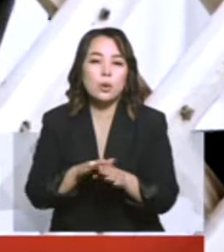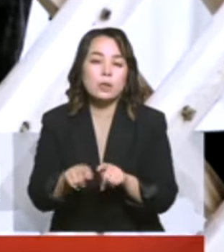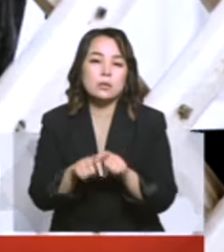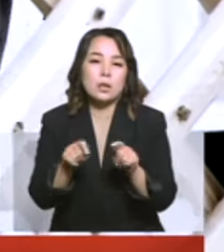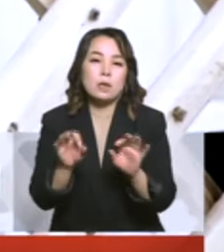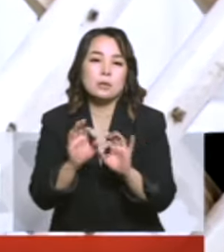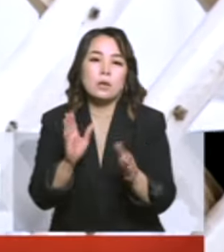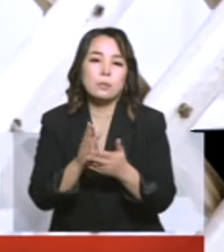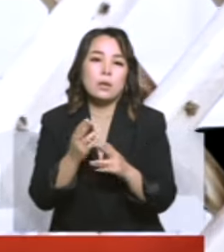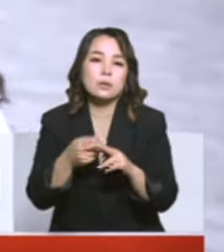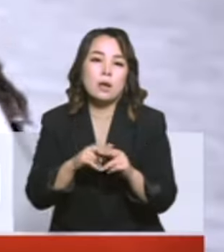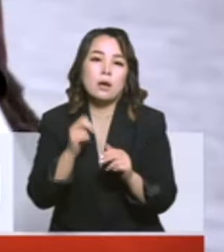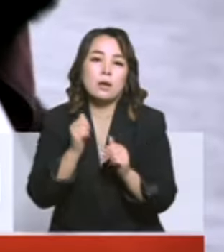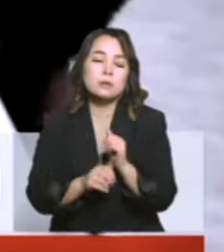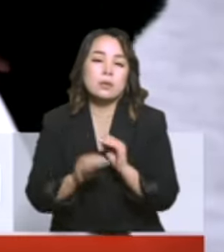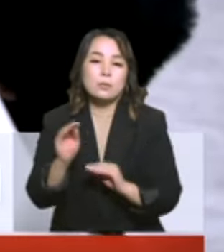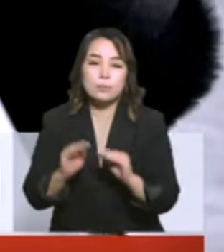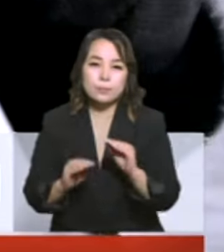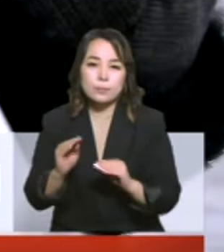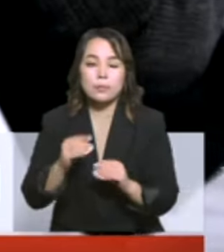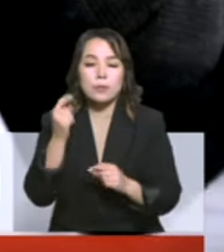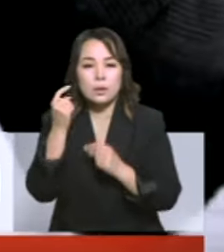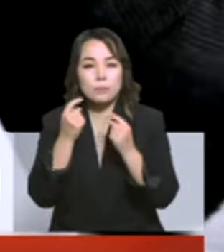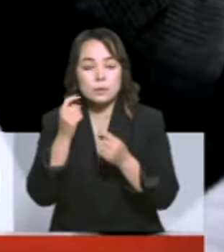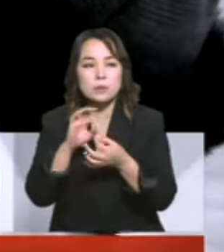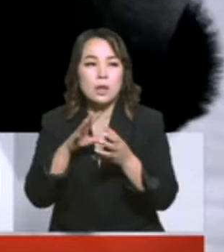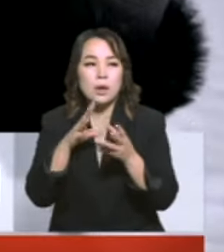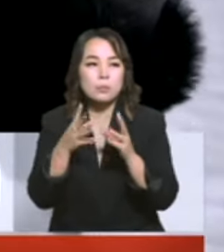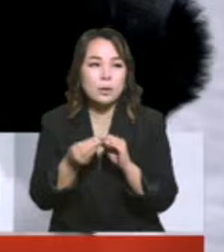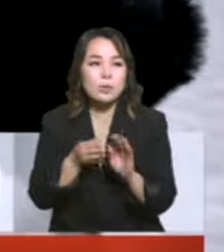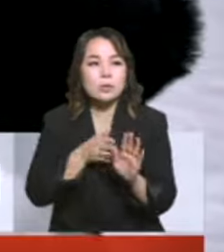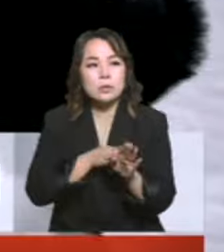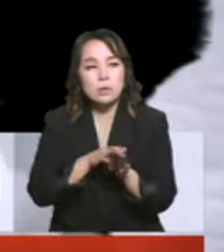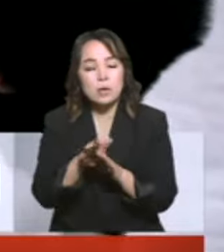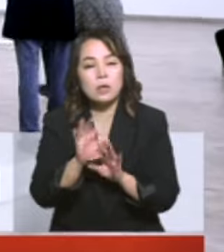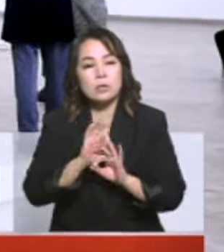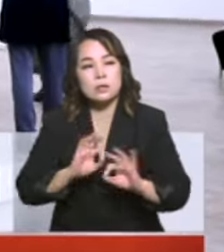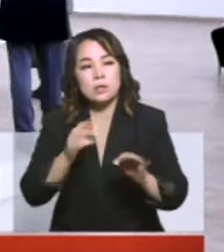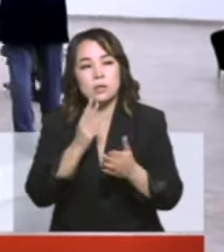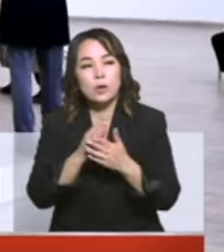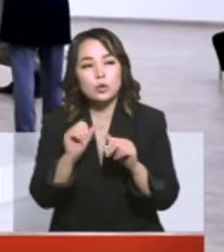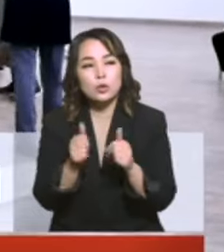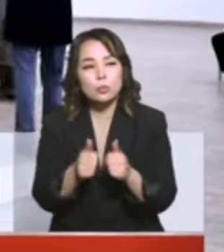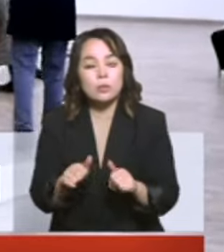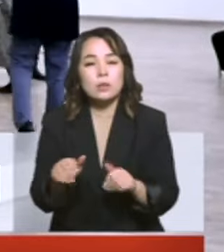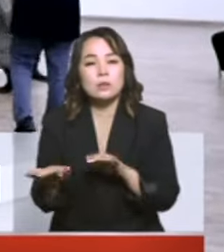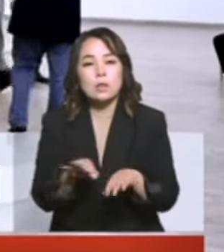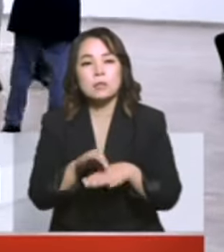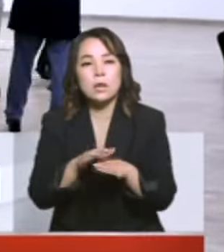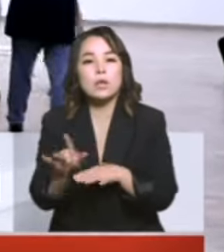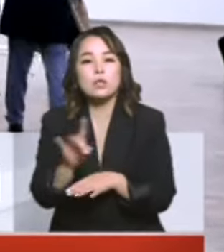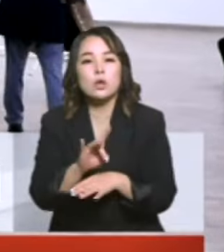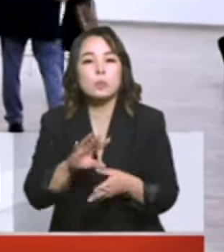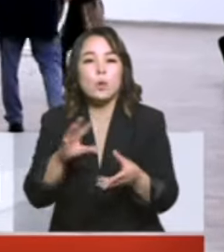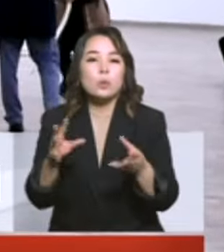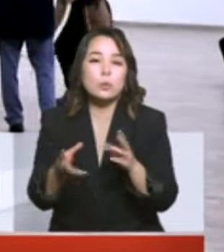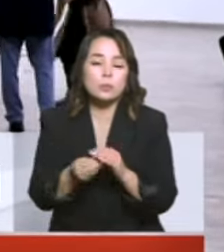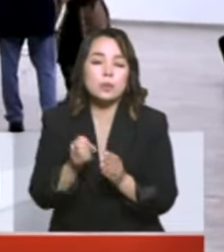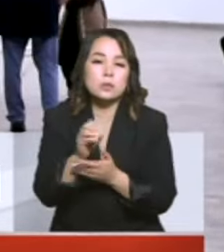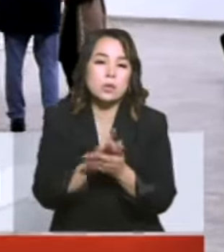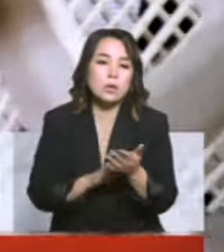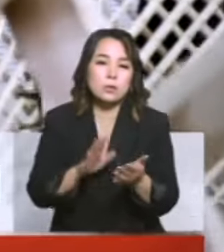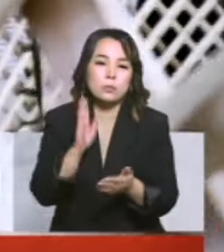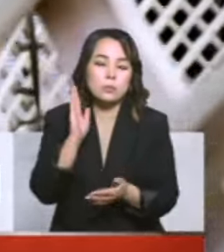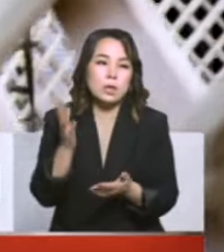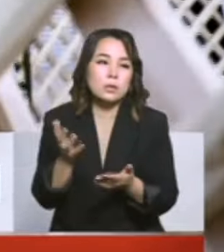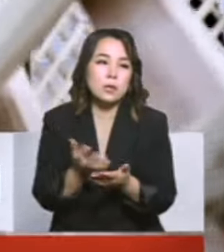берді. Сондай-ақ әр заттың мән мағынасы мен тарихына тереңінен тоқталды. Ұйымдастырушылар игі шара республика көлемінде жалғасын табады